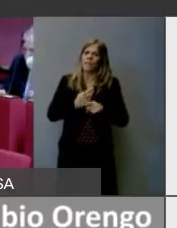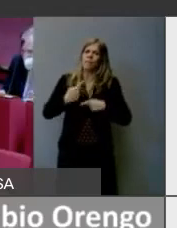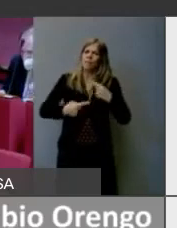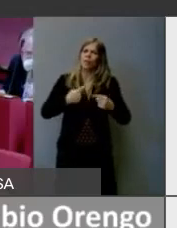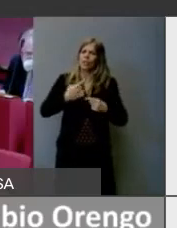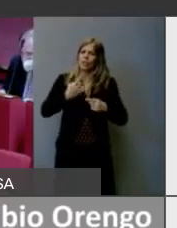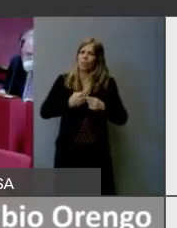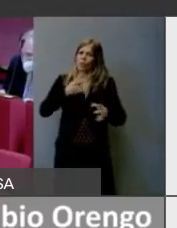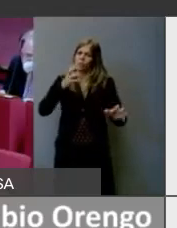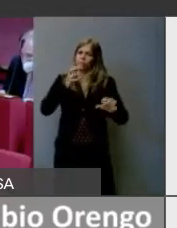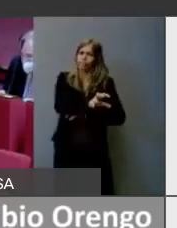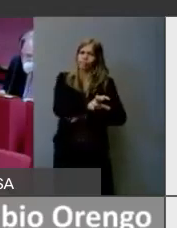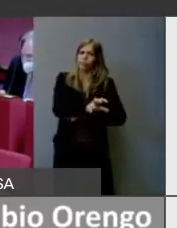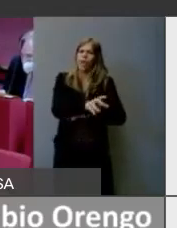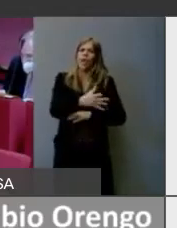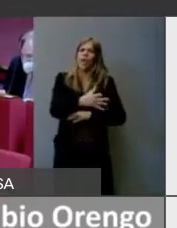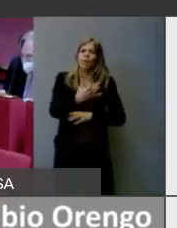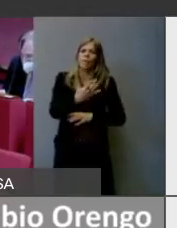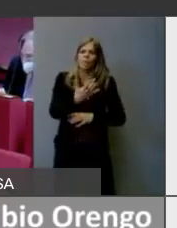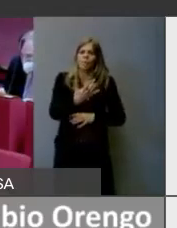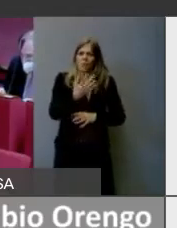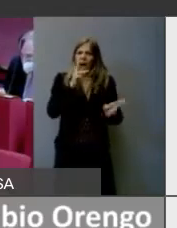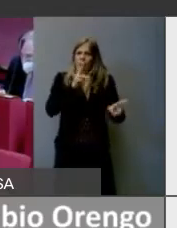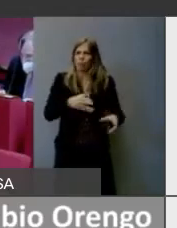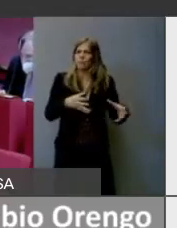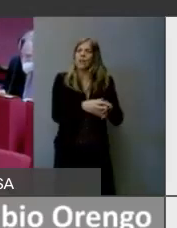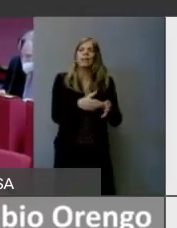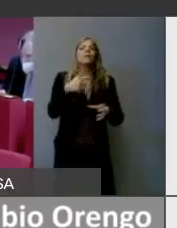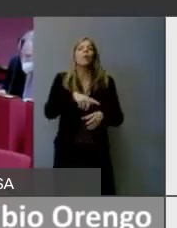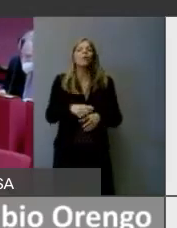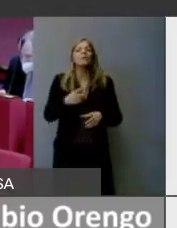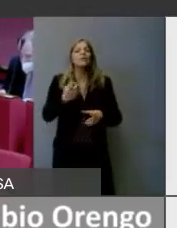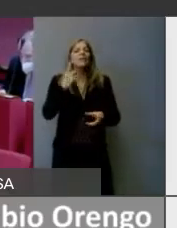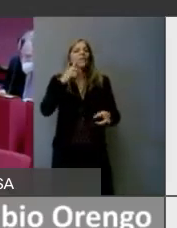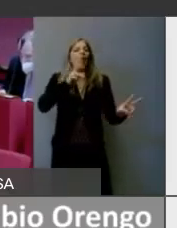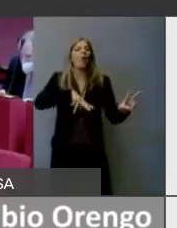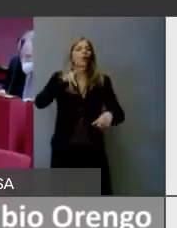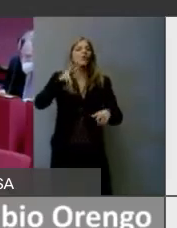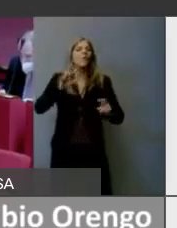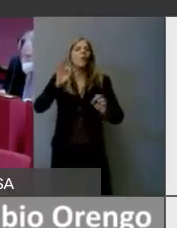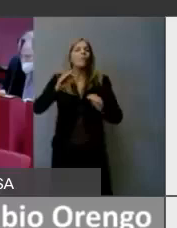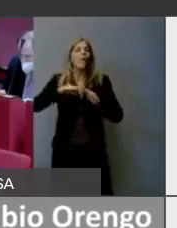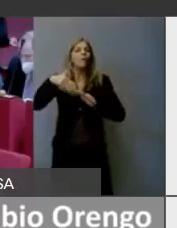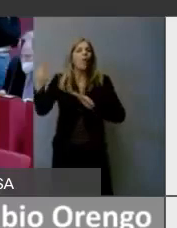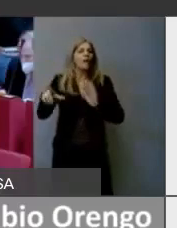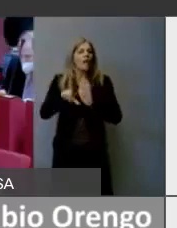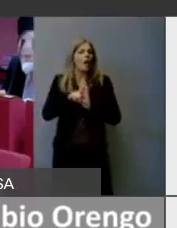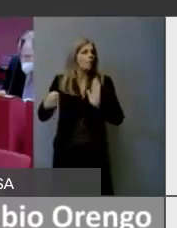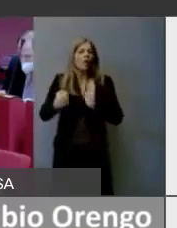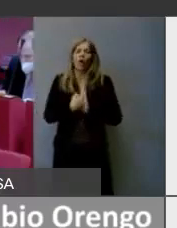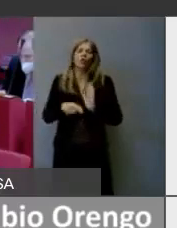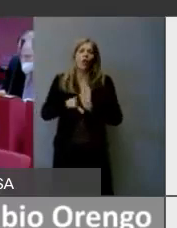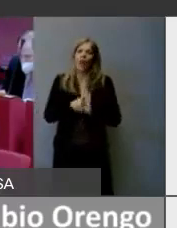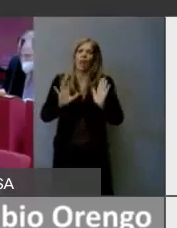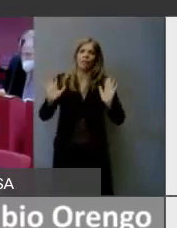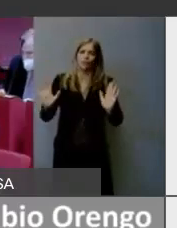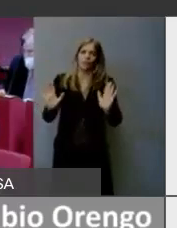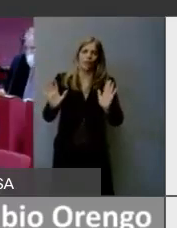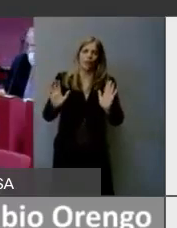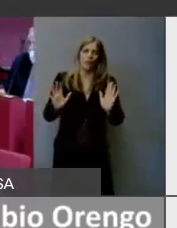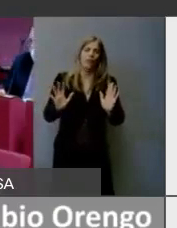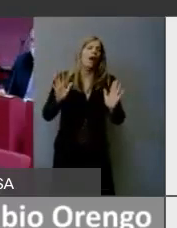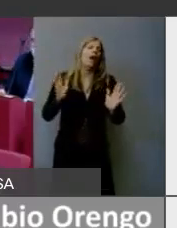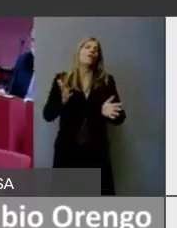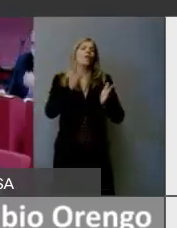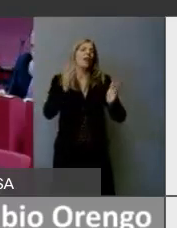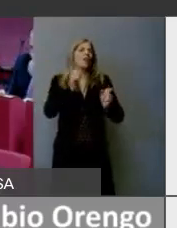perché la situazione evidenziata dagli organi di controllo è fuori legge. Quindi credo che non sia più sufficiente spingere